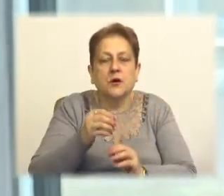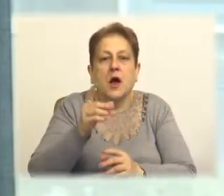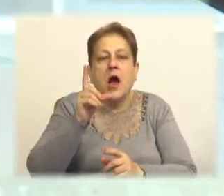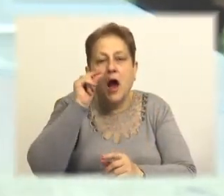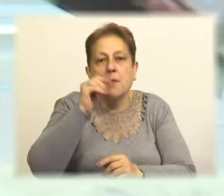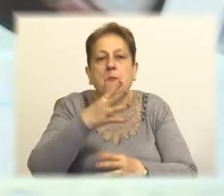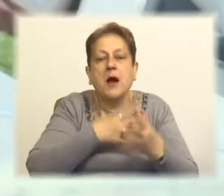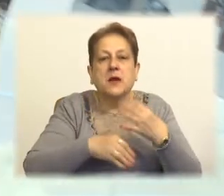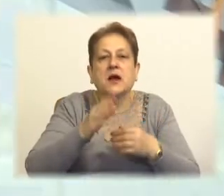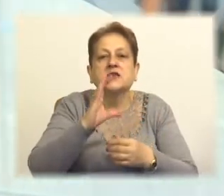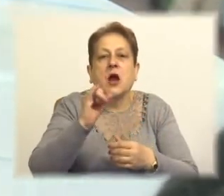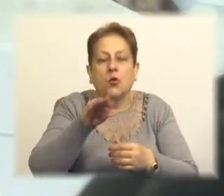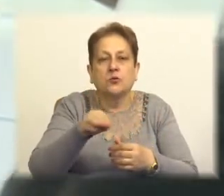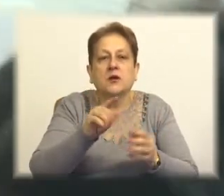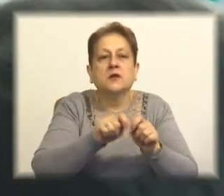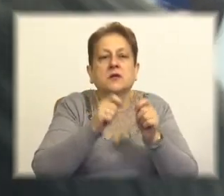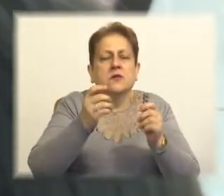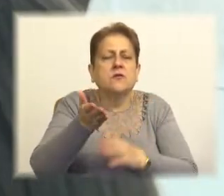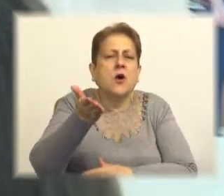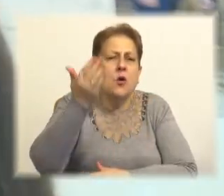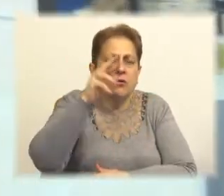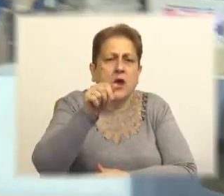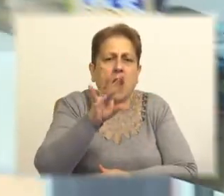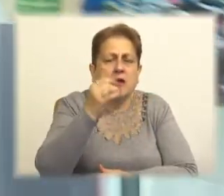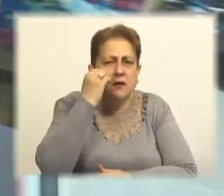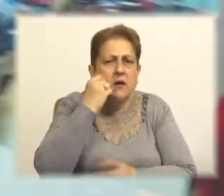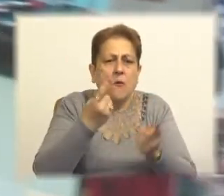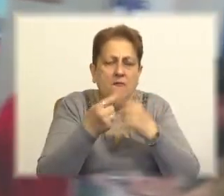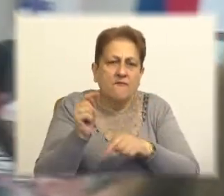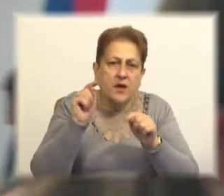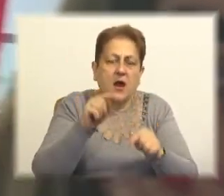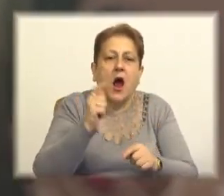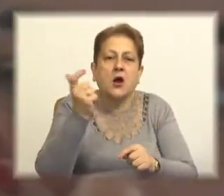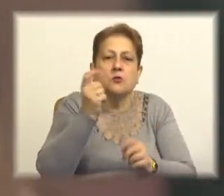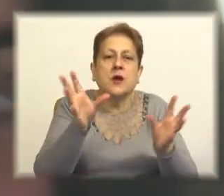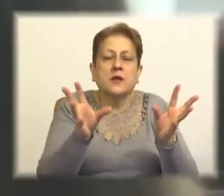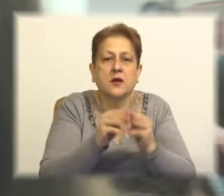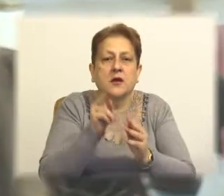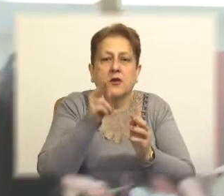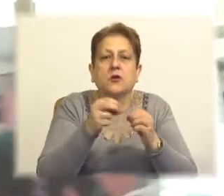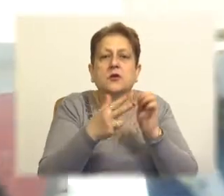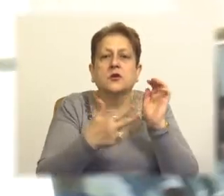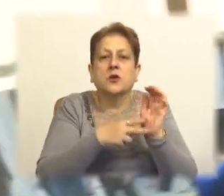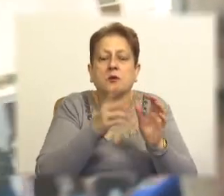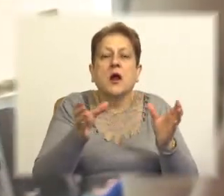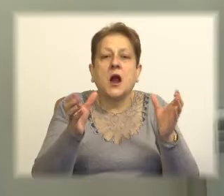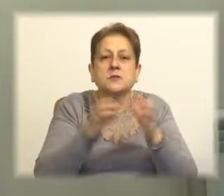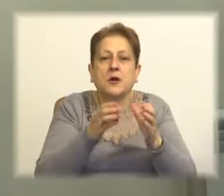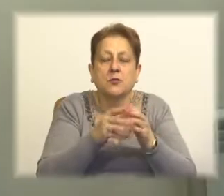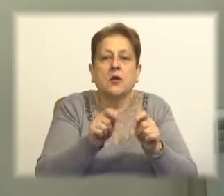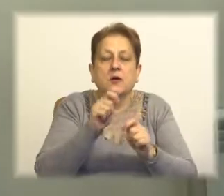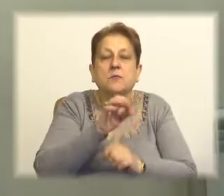մարմնակրթական ընդհանուր միությունը հիմնադրվել է դեռևս նախորդ դարասկզբին, վերադարձել Հայաստան անկախության հետ։ 2018-ին կազմակերպությունը